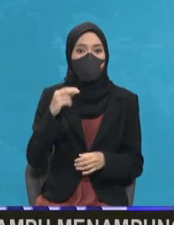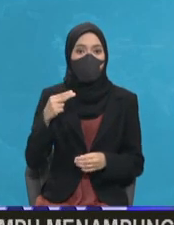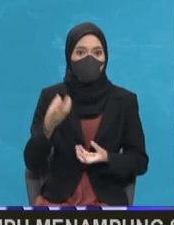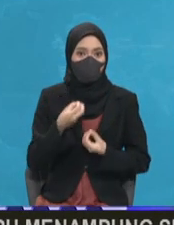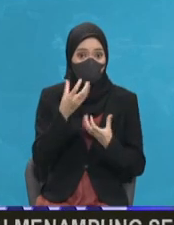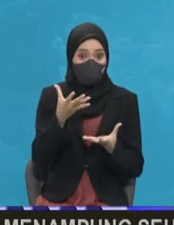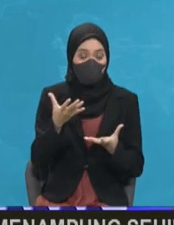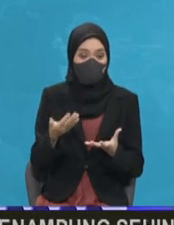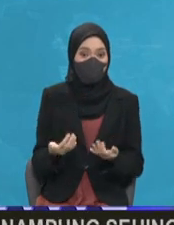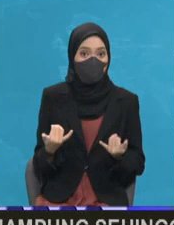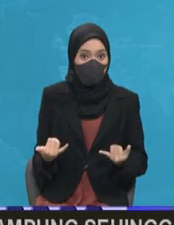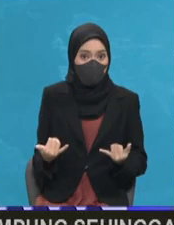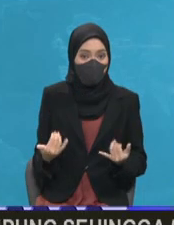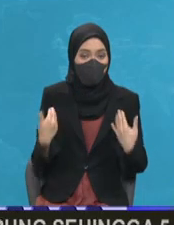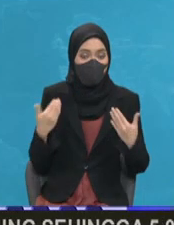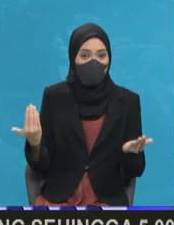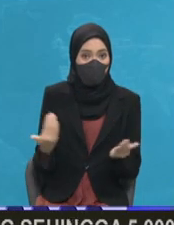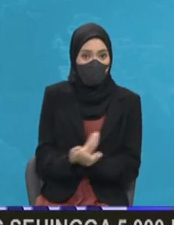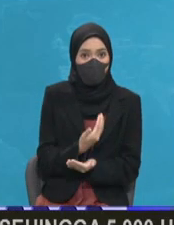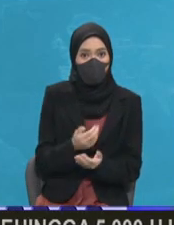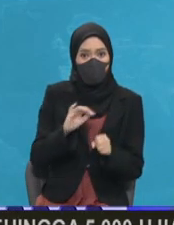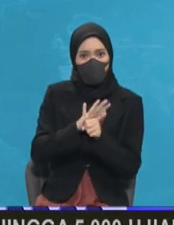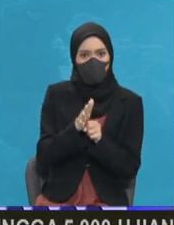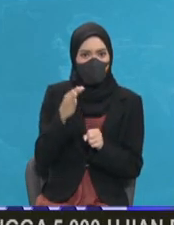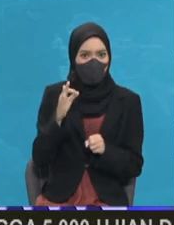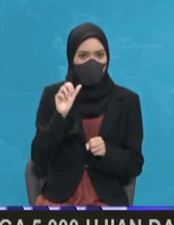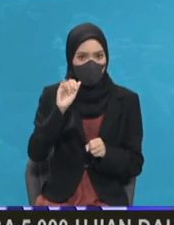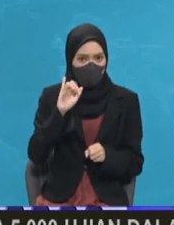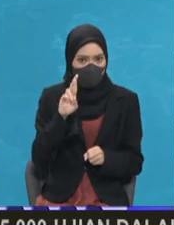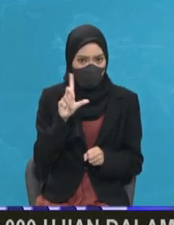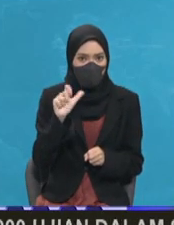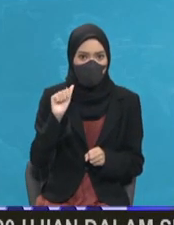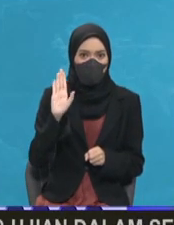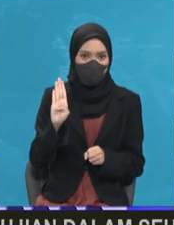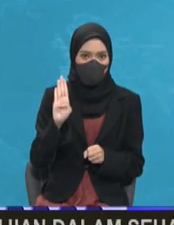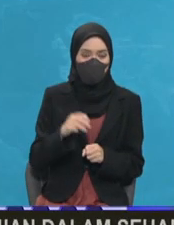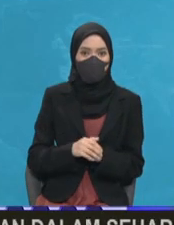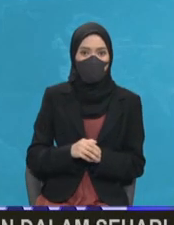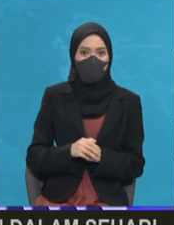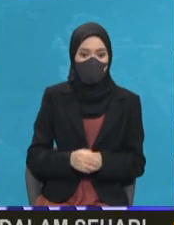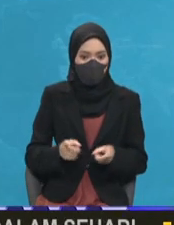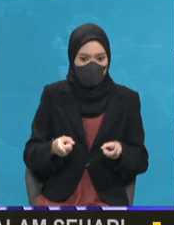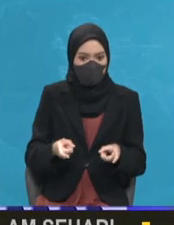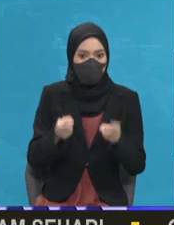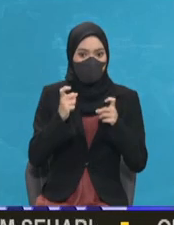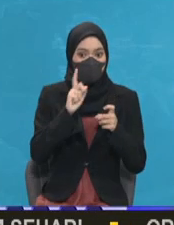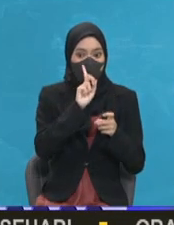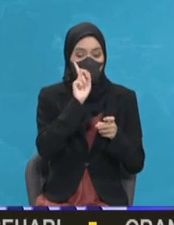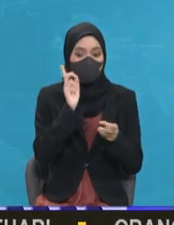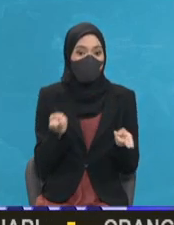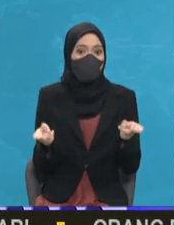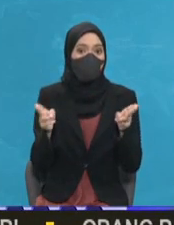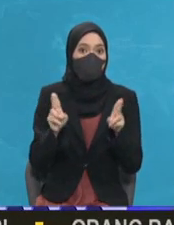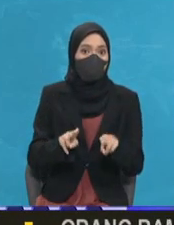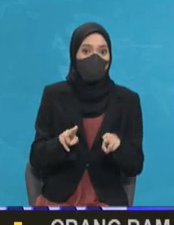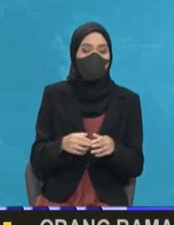makmal biologi tambahan atau Brunei di televisi nanti proses mendapatkan keputusan akan menjadi lebih